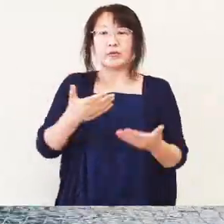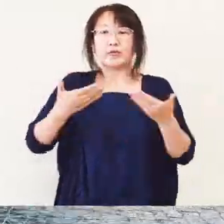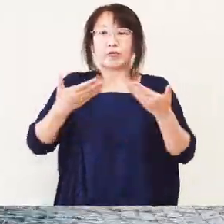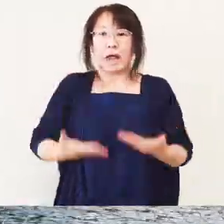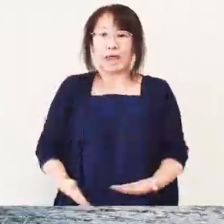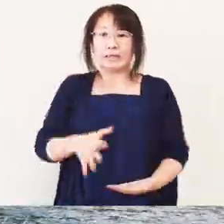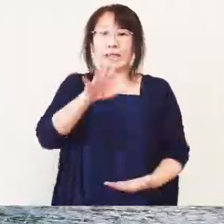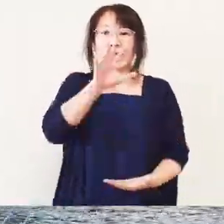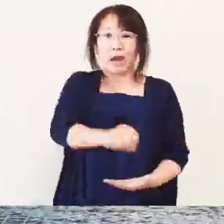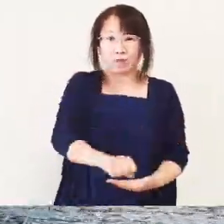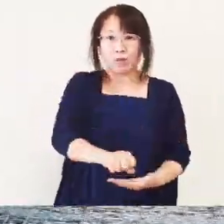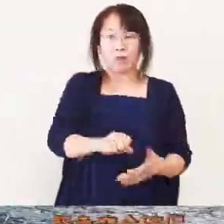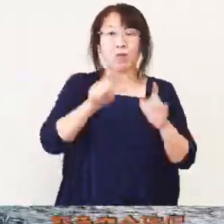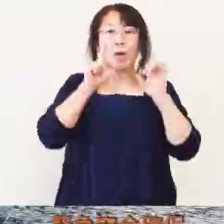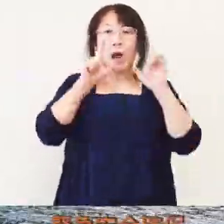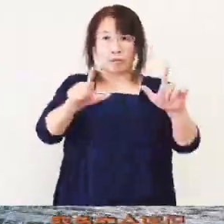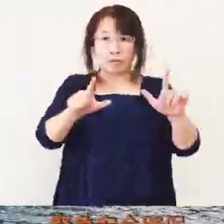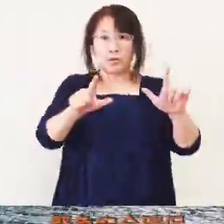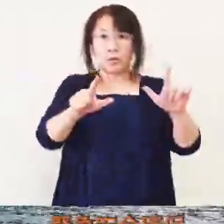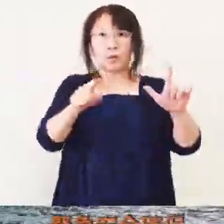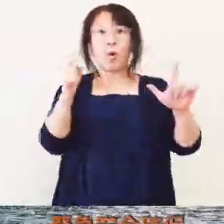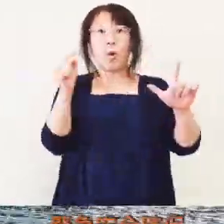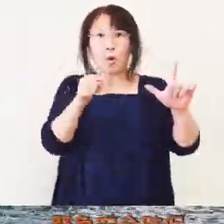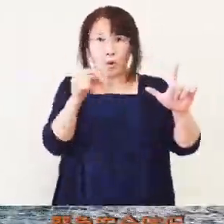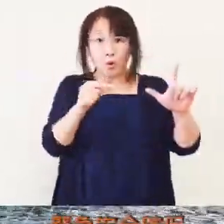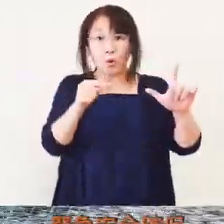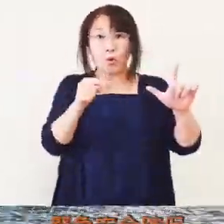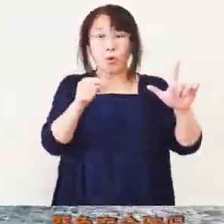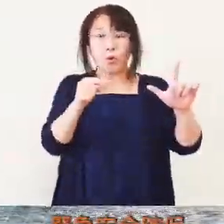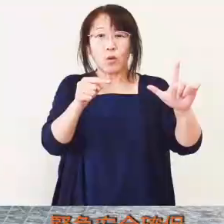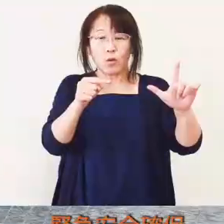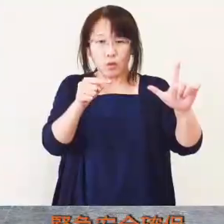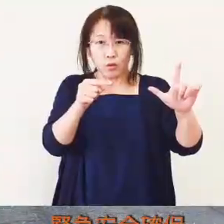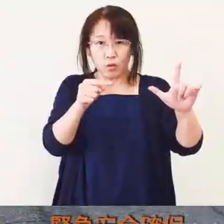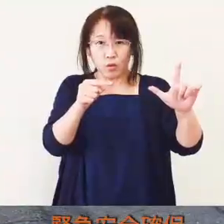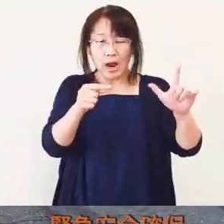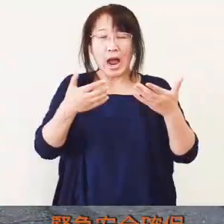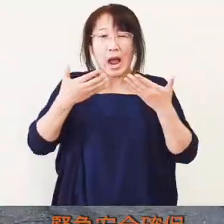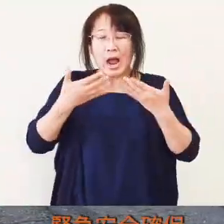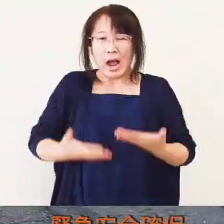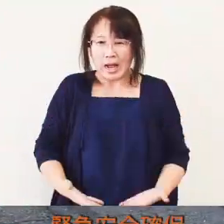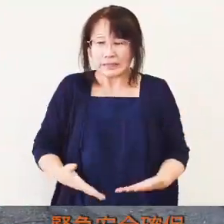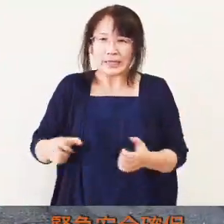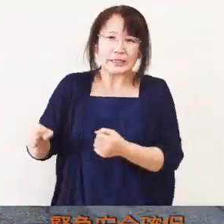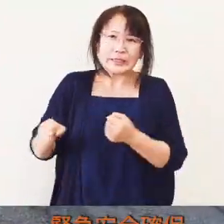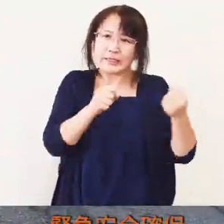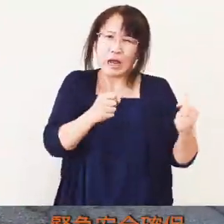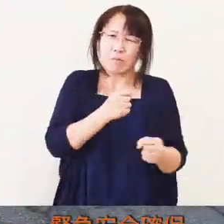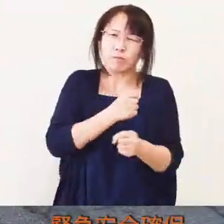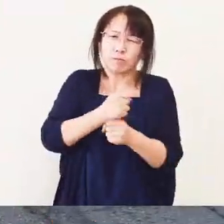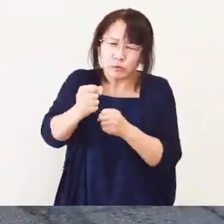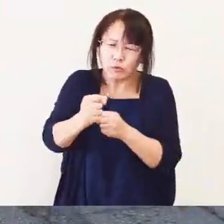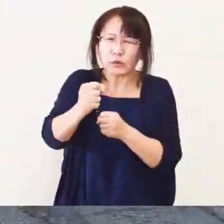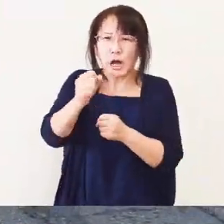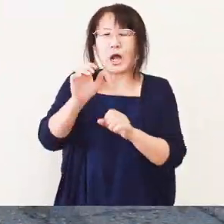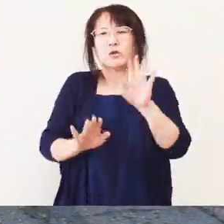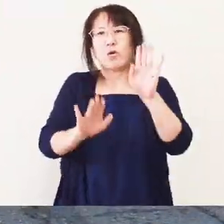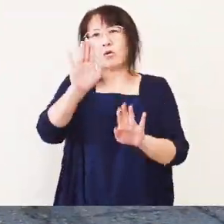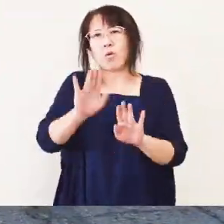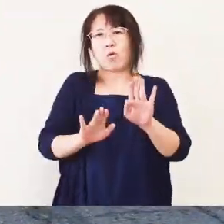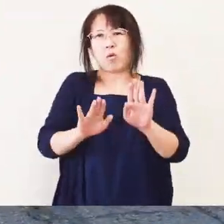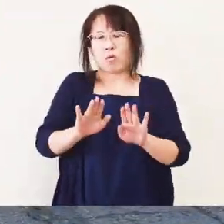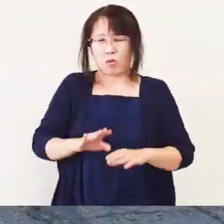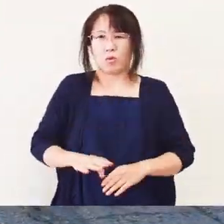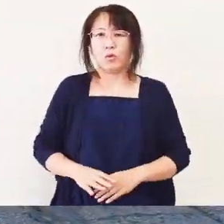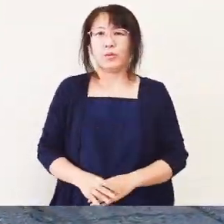発令します。緊急安全確保が発令されるときは、すでに安全な避難が難しい状況